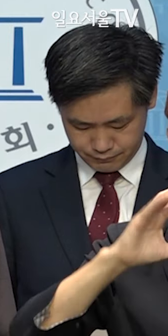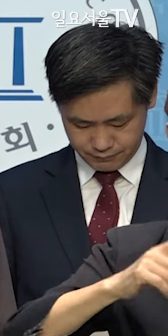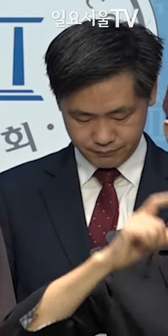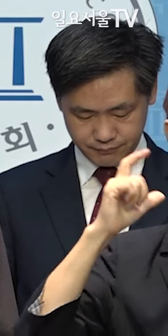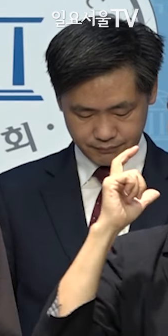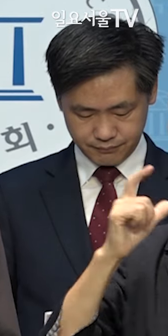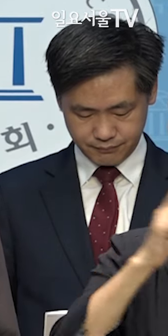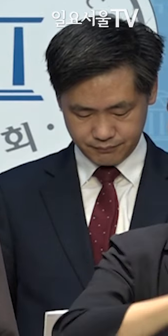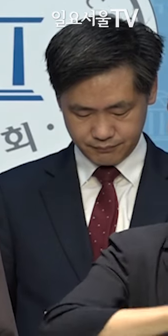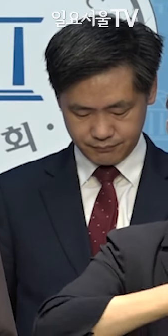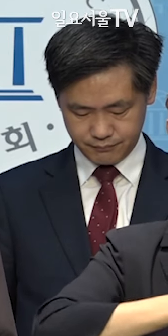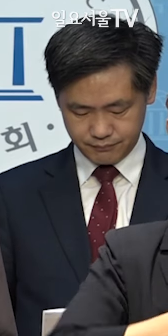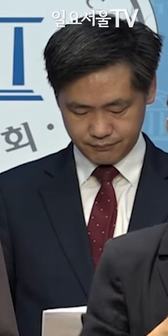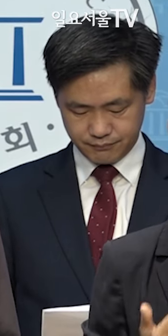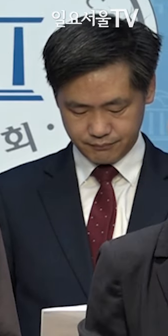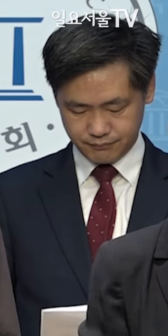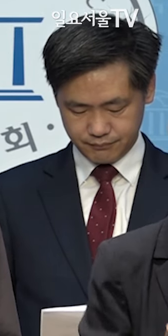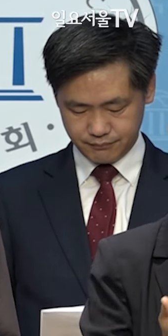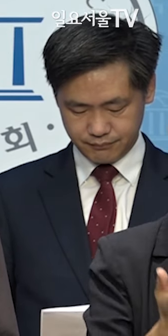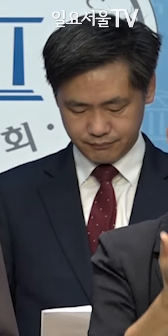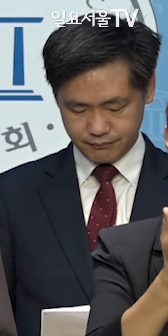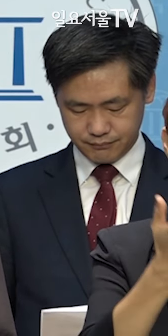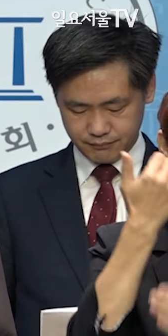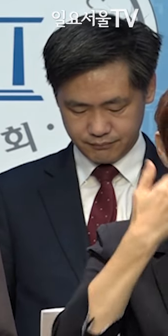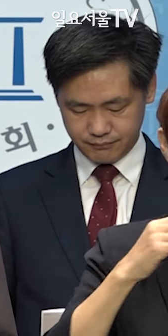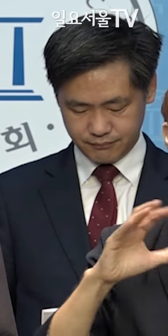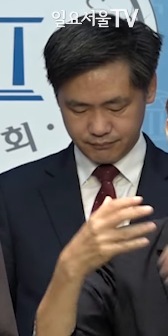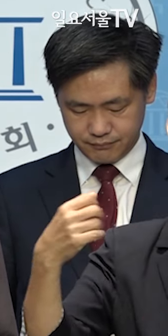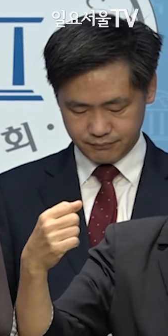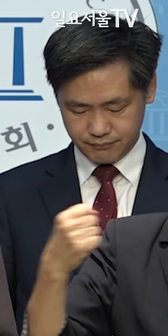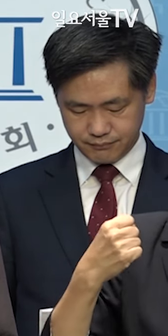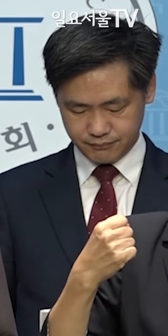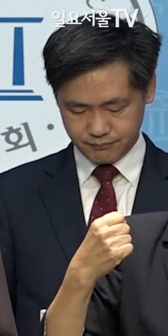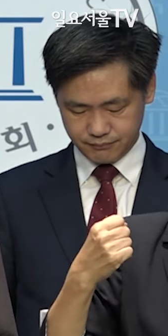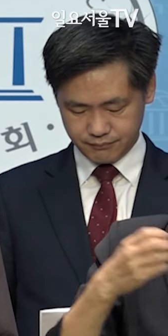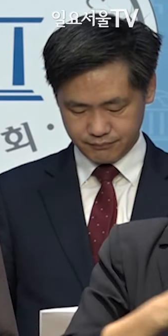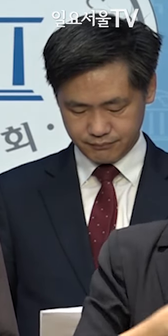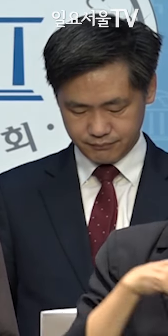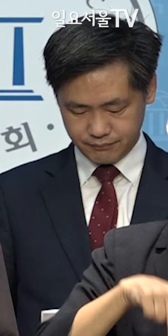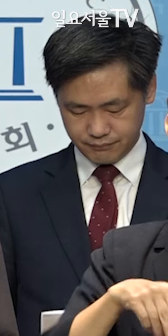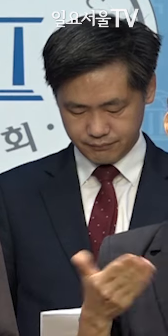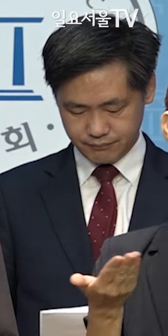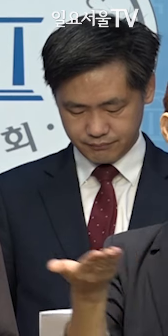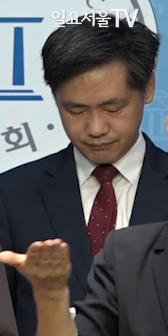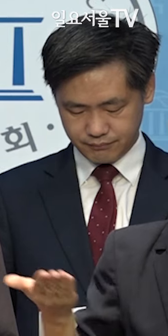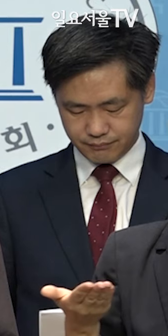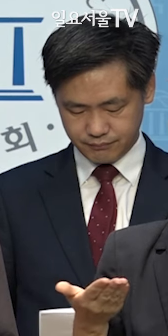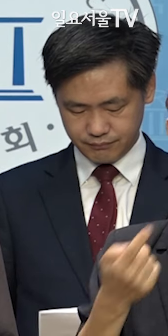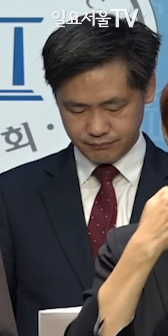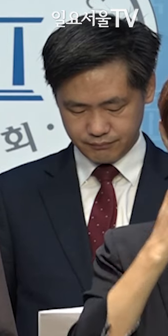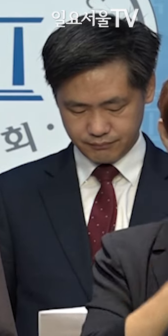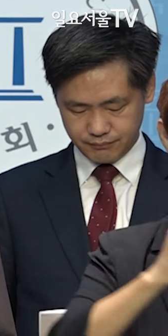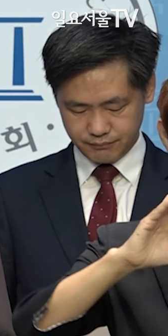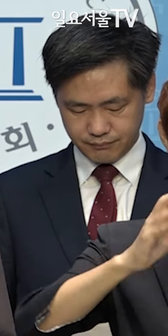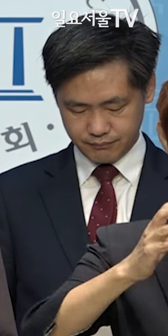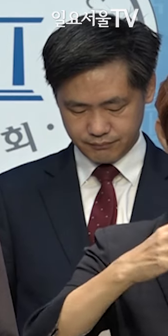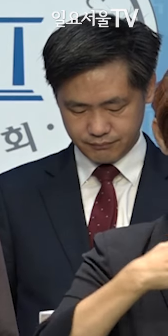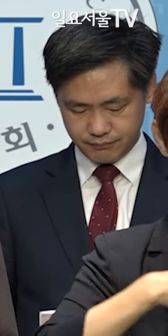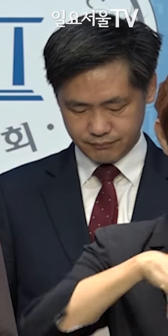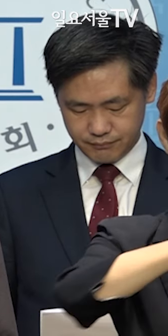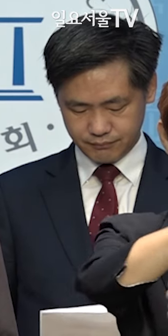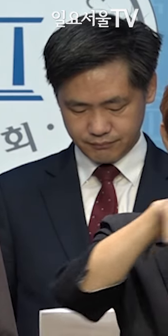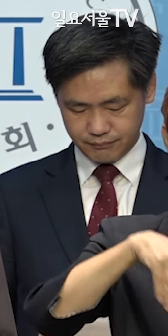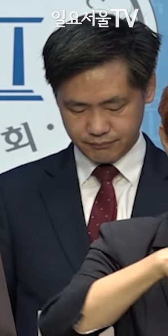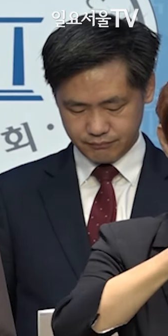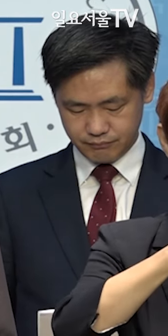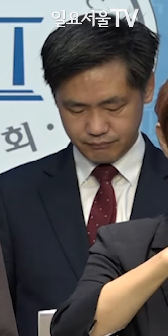시켜고 발전시켜온 국민의 힘 열성 당원으로서 민주공화국의 위기 앞에